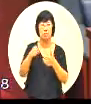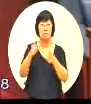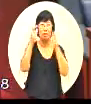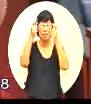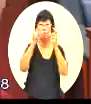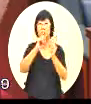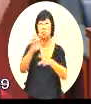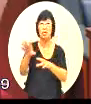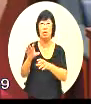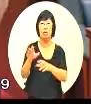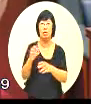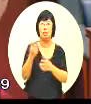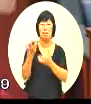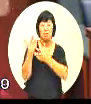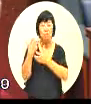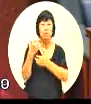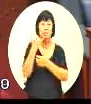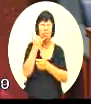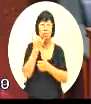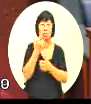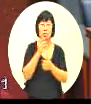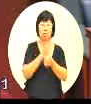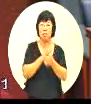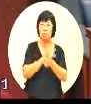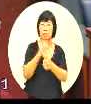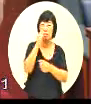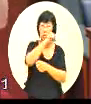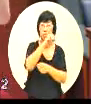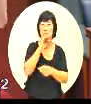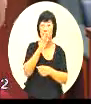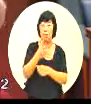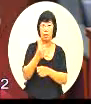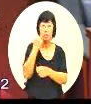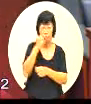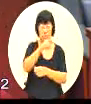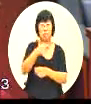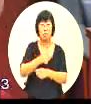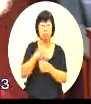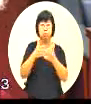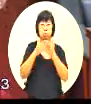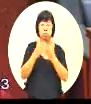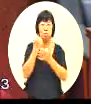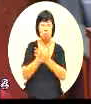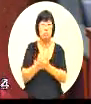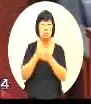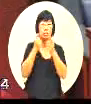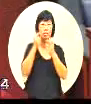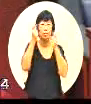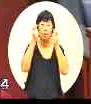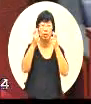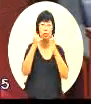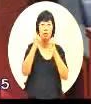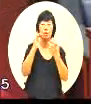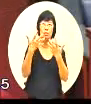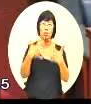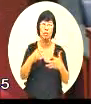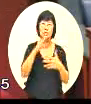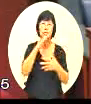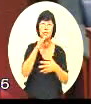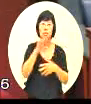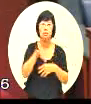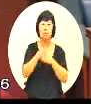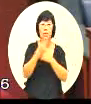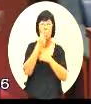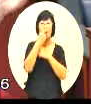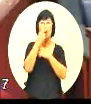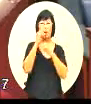的是这种的压力，就说啊，你一定要在高雄发展，哦，啊，现在生出来空气都坏，还有很多围城、很多